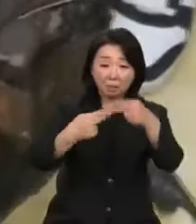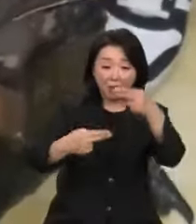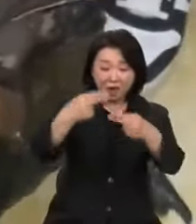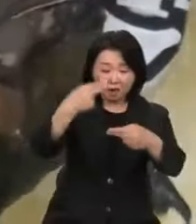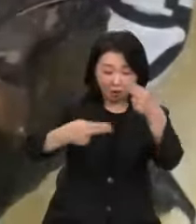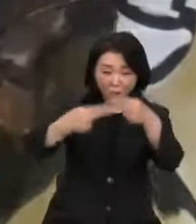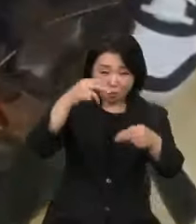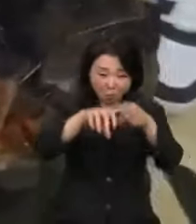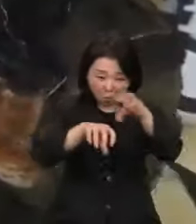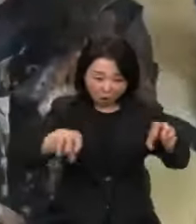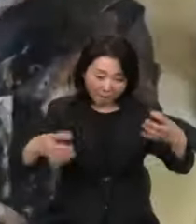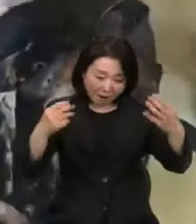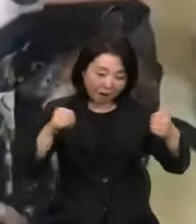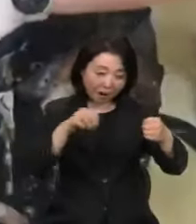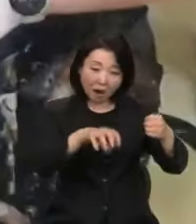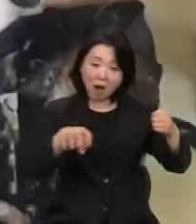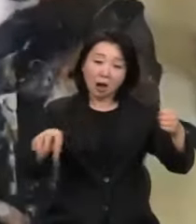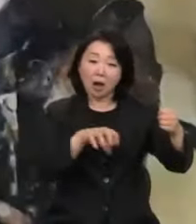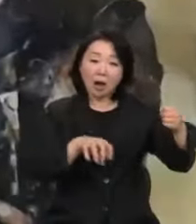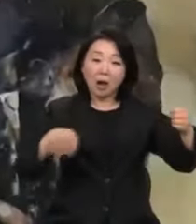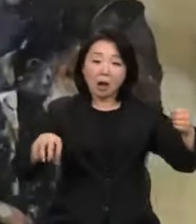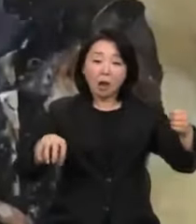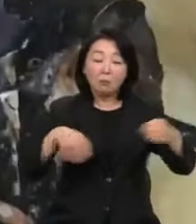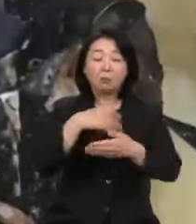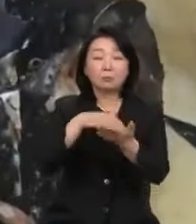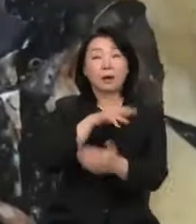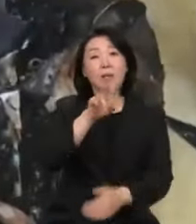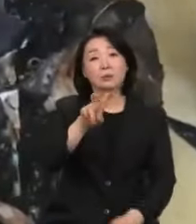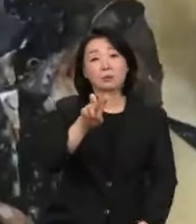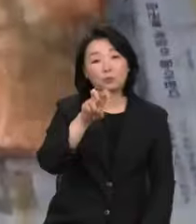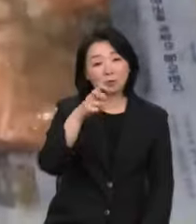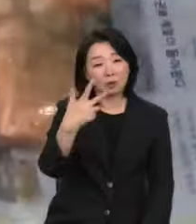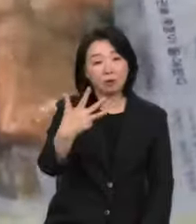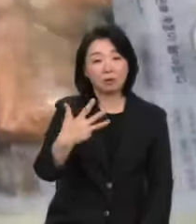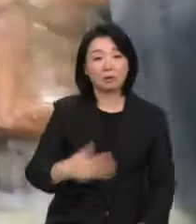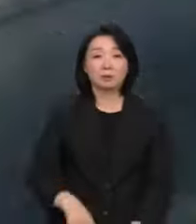덩어리들이 쏟아져 나옵니다. 모두 28개였습니다.